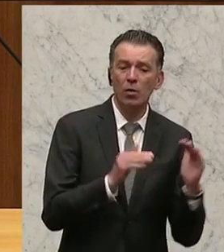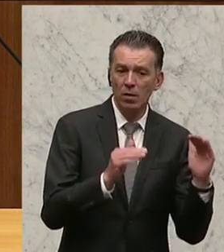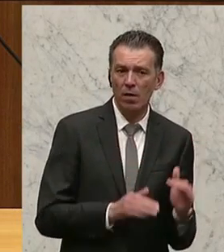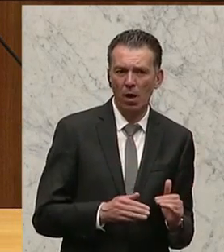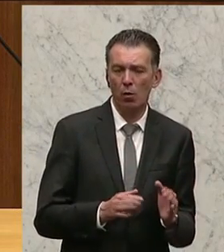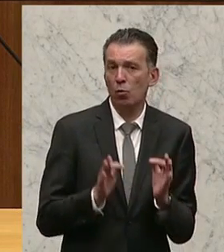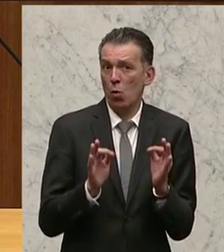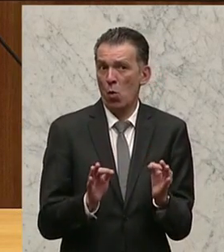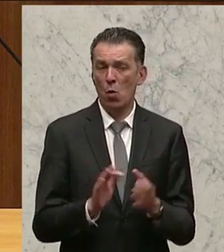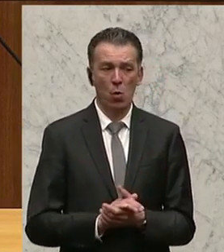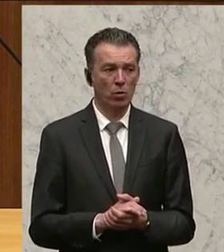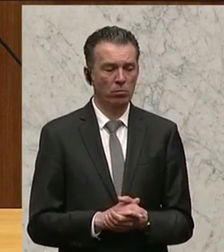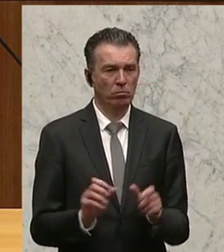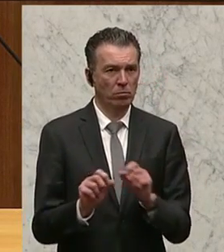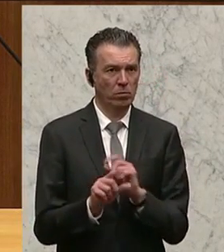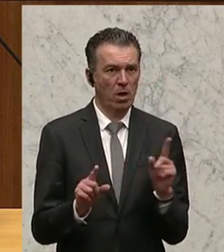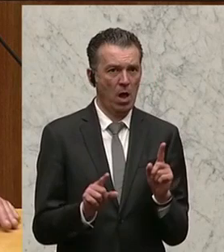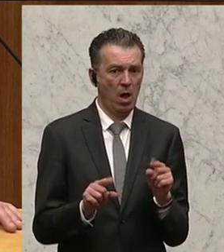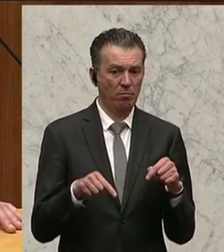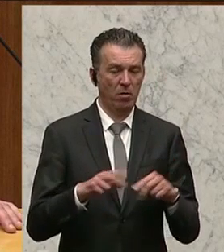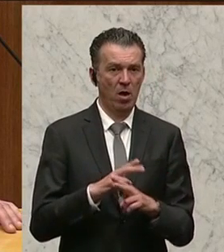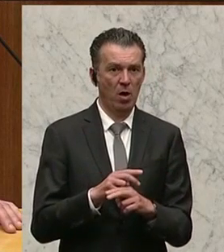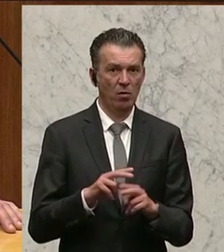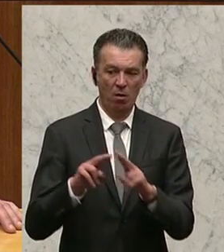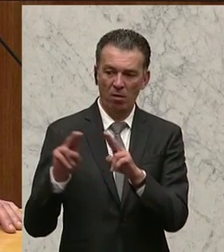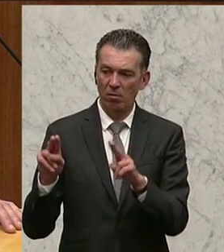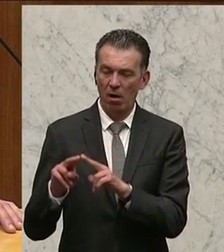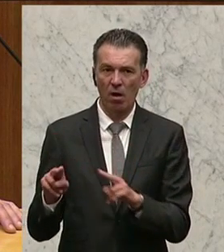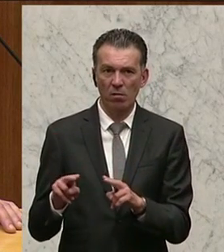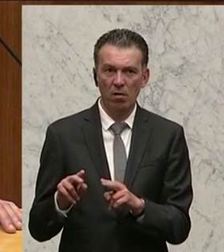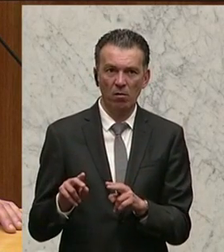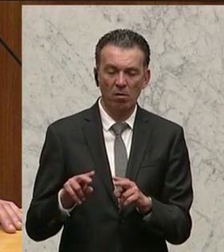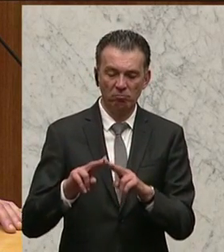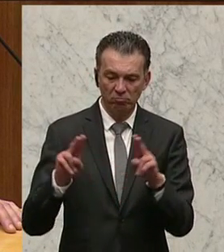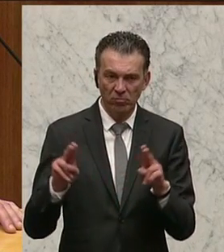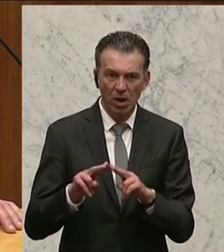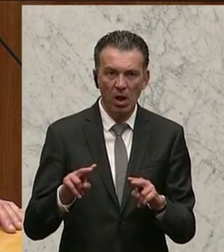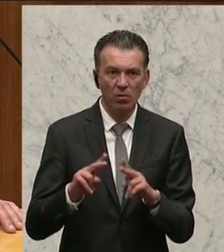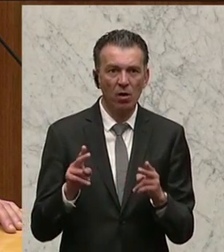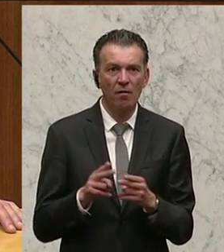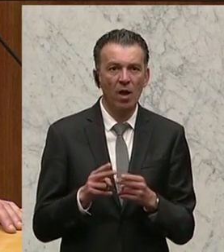auch unbestritten, bitte, dass hohe Lohnnebenkosten international in einer globalisierten Welt